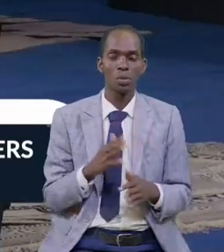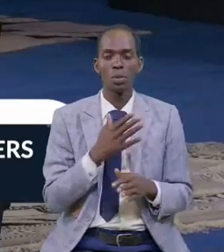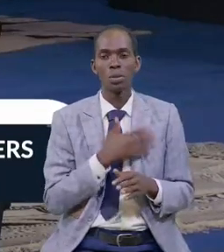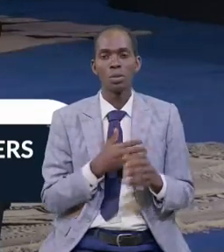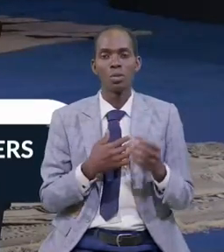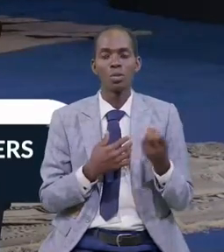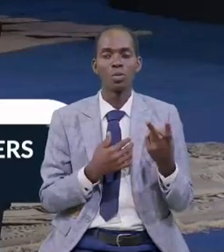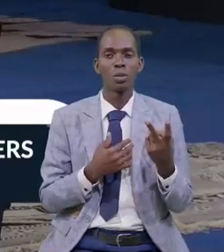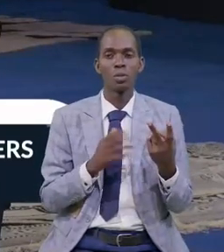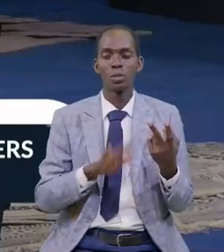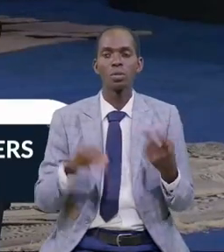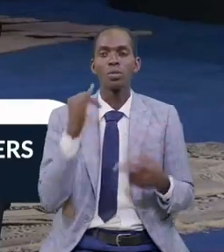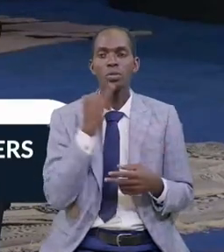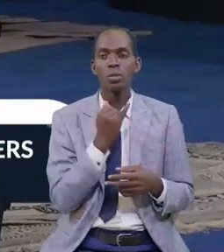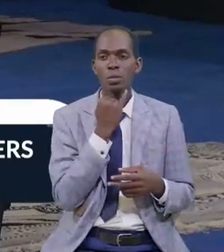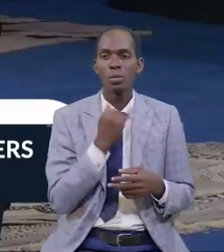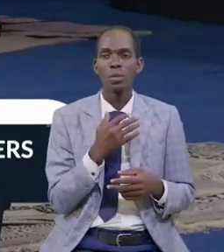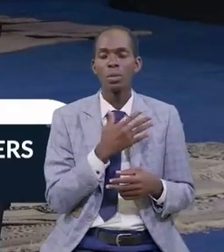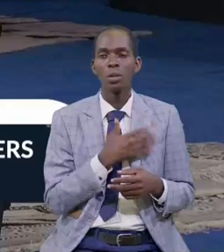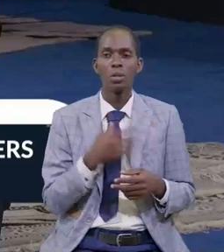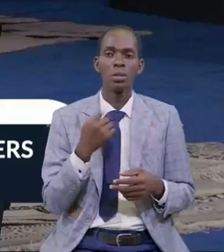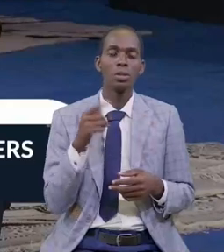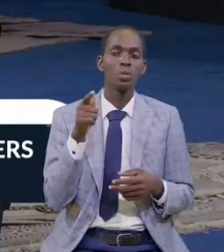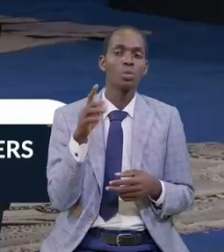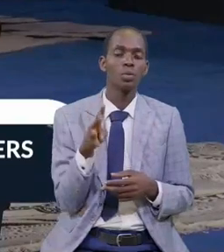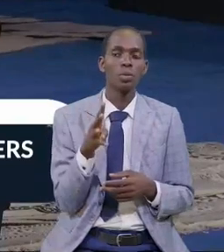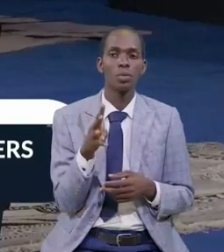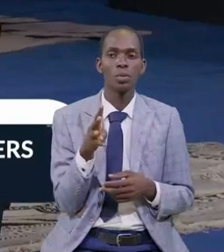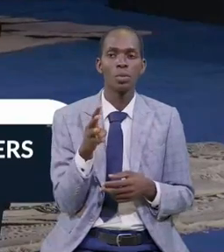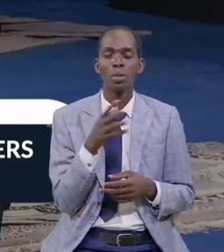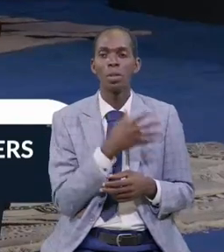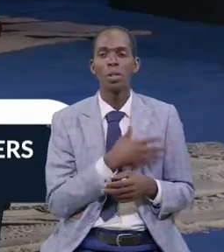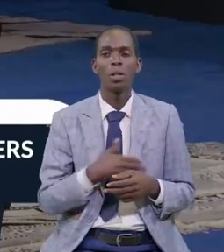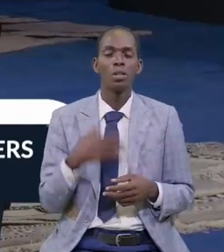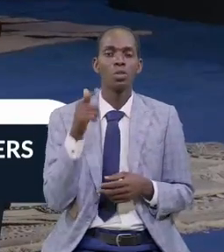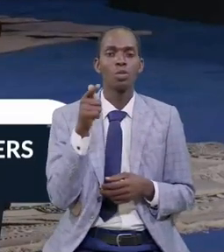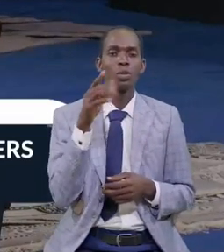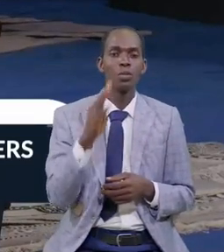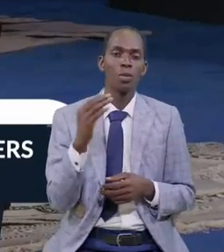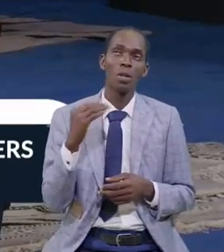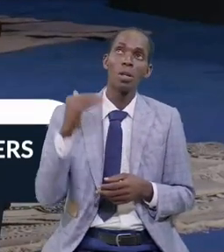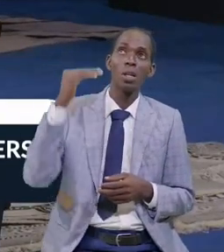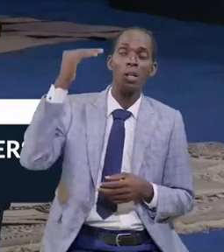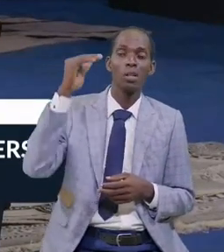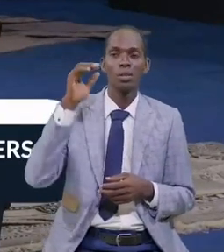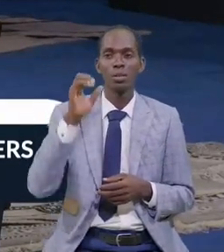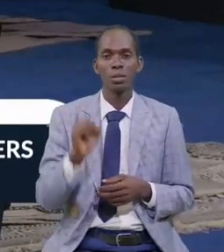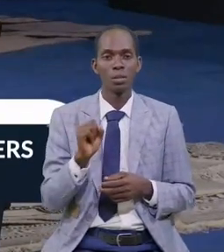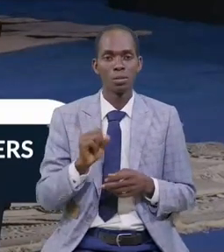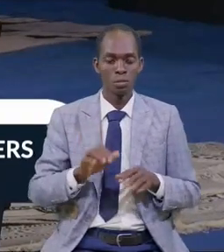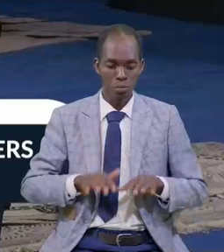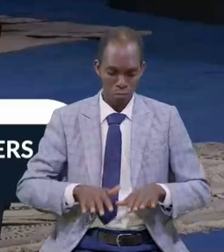représentant l'ancien et les et le nouveau les 24 vieillard se